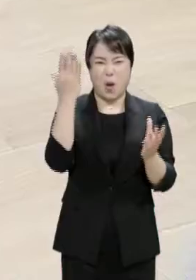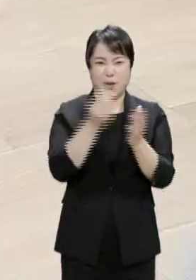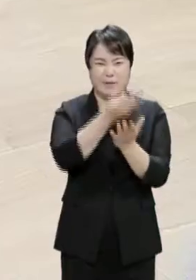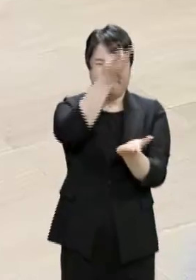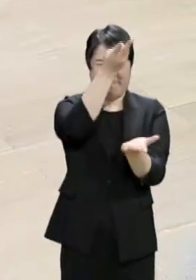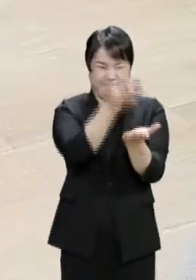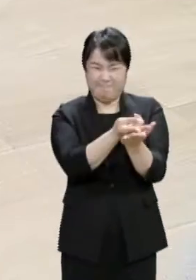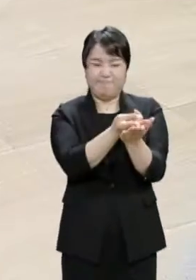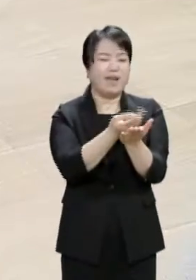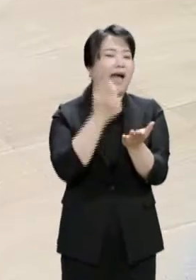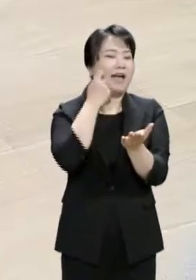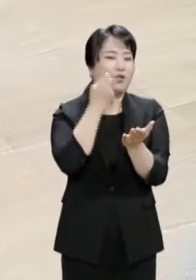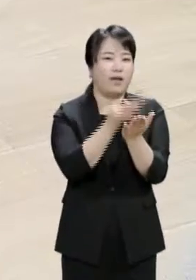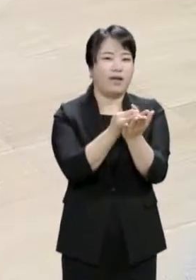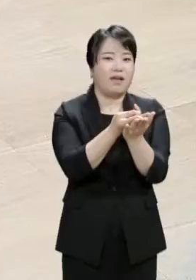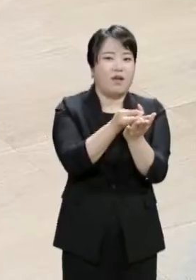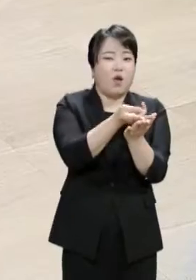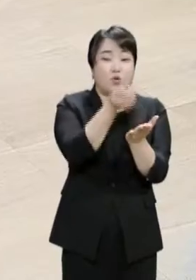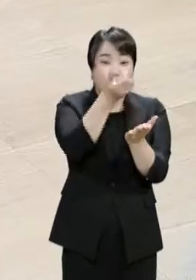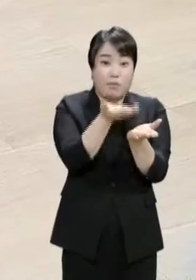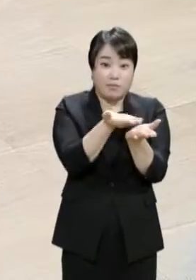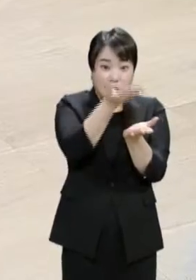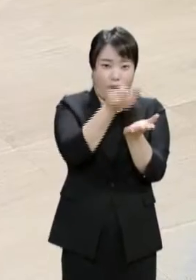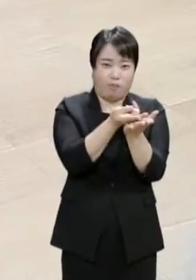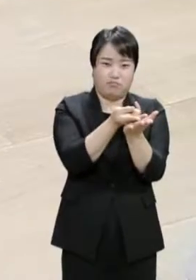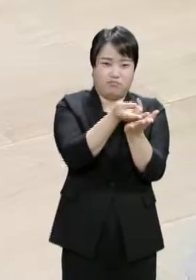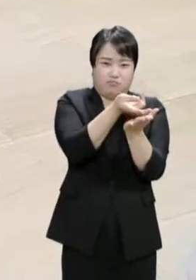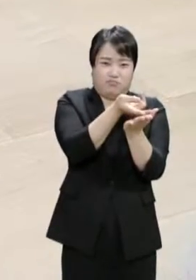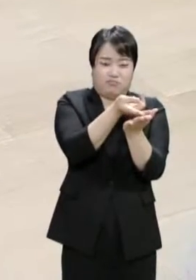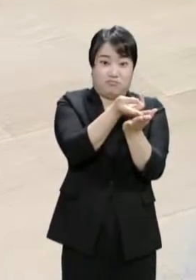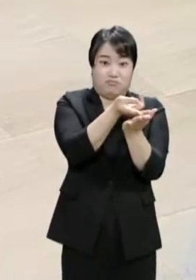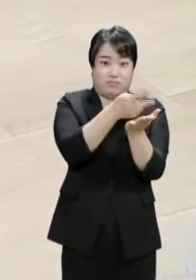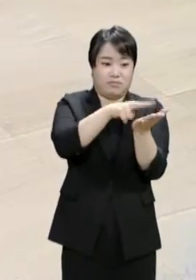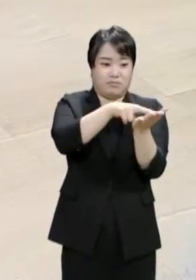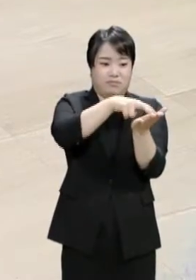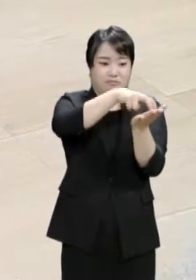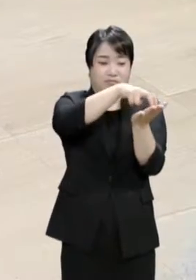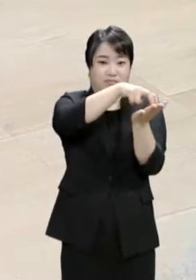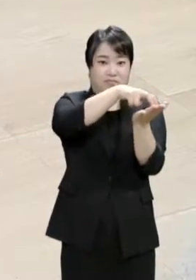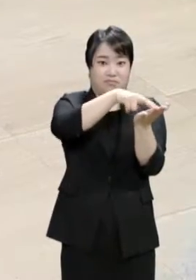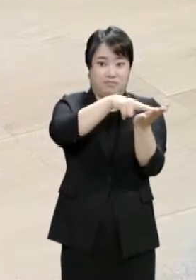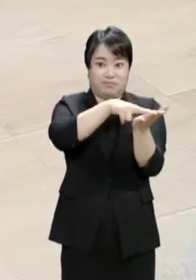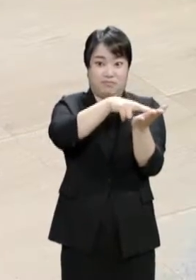닿지 않고 공중에 떠있는 상태로 동작을 지속해 주시면 됩니다. 준비,